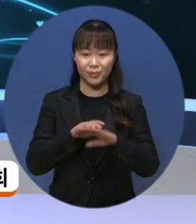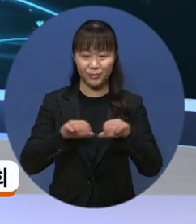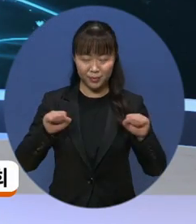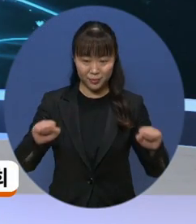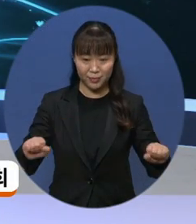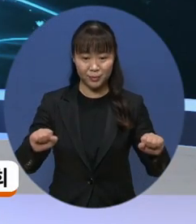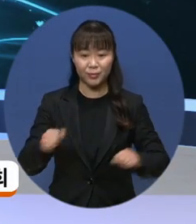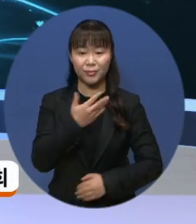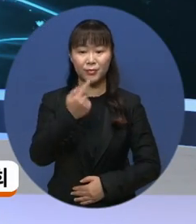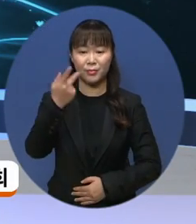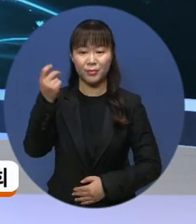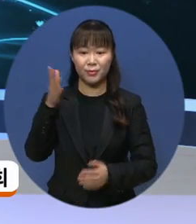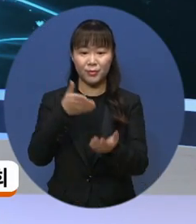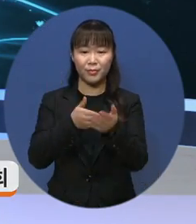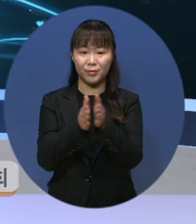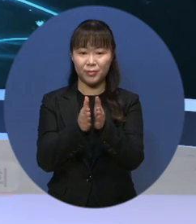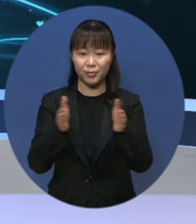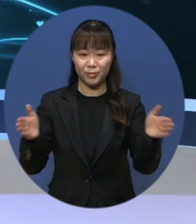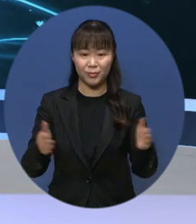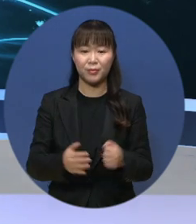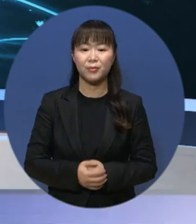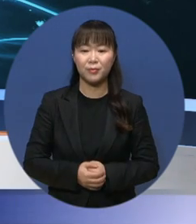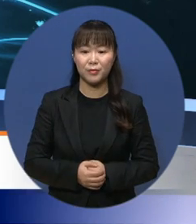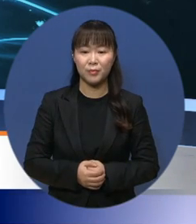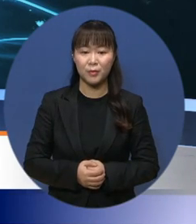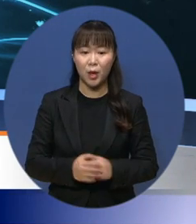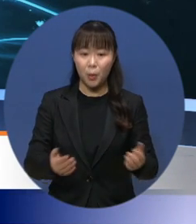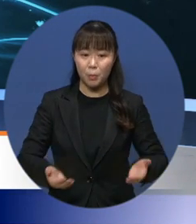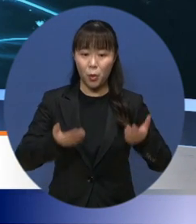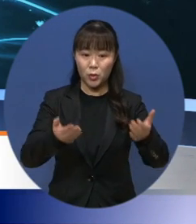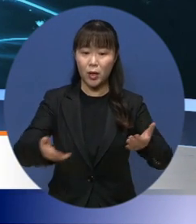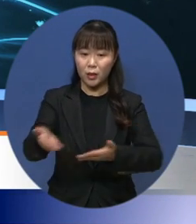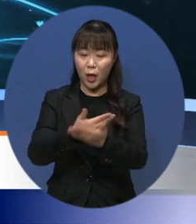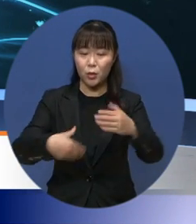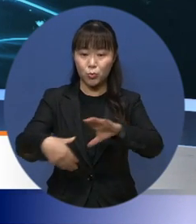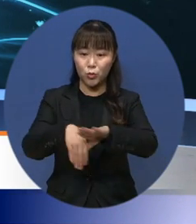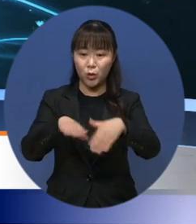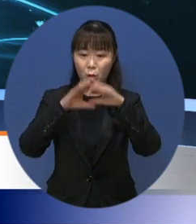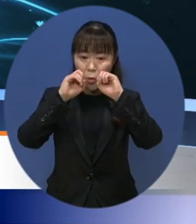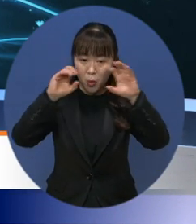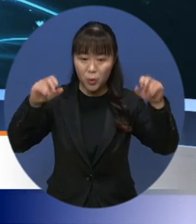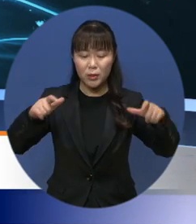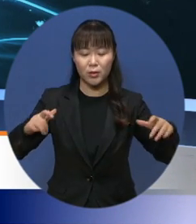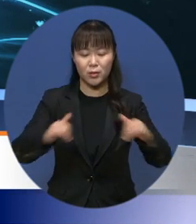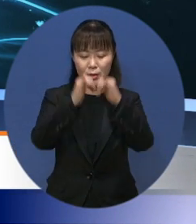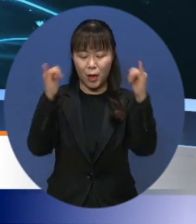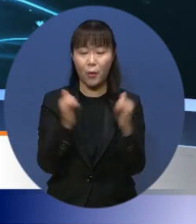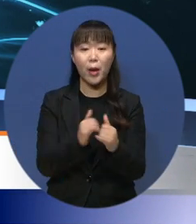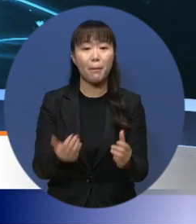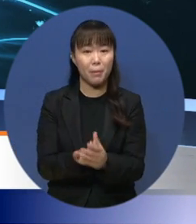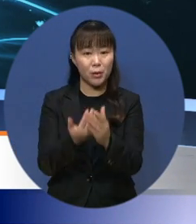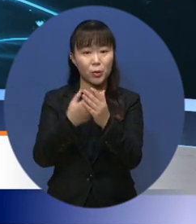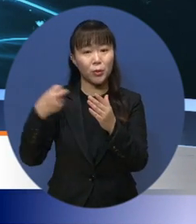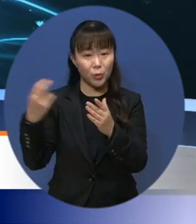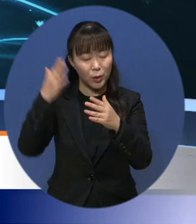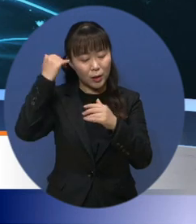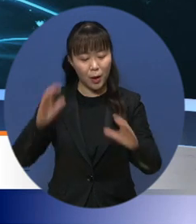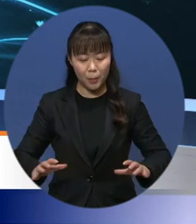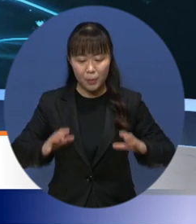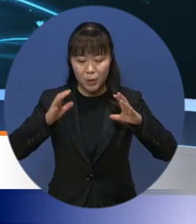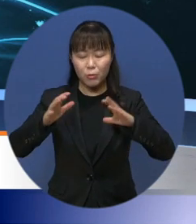시청자 여러분 안녕하십니까? 복지TV 뉴스입니다. 봉사와 나눔 문화를 널리 알리고 지역사회 발전은 물론